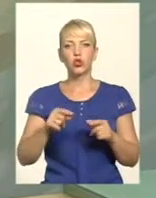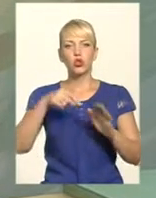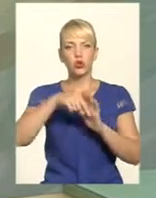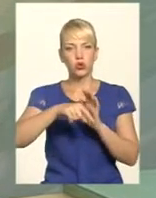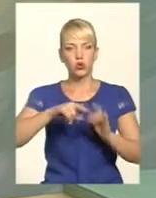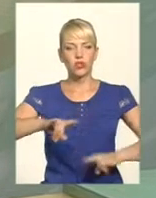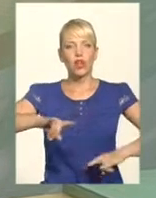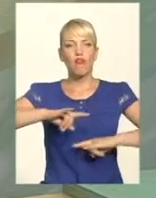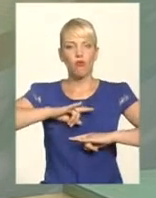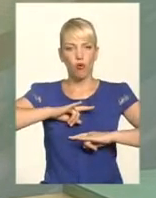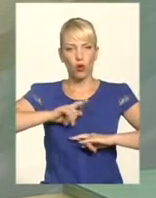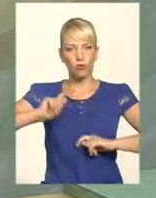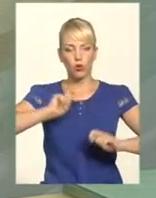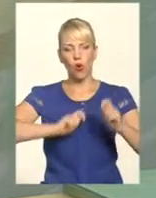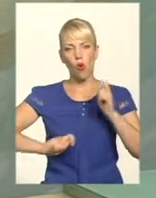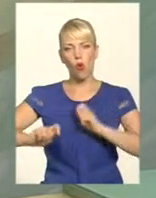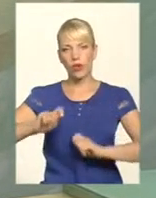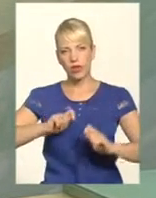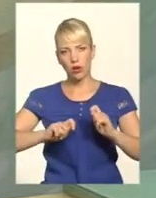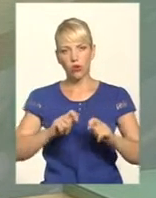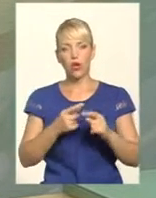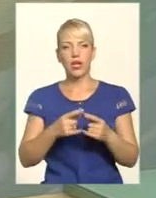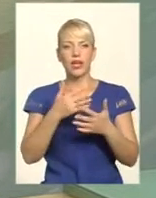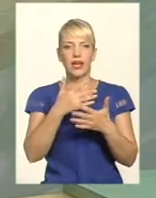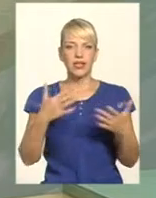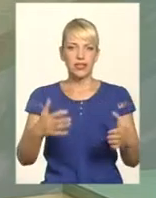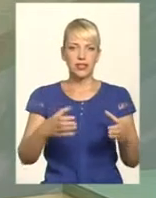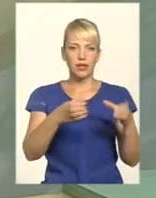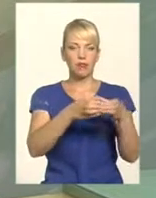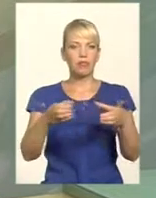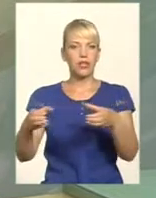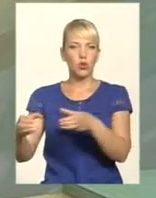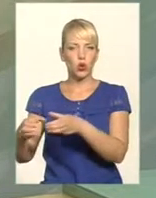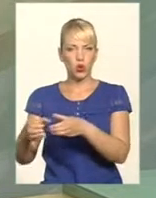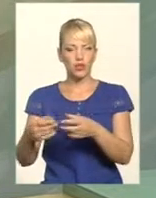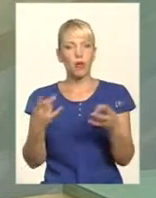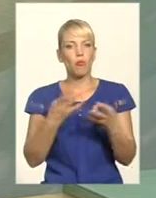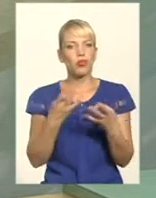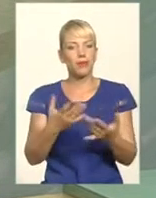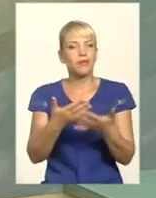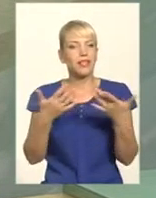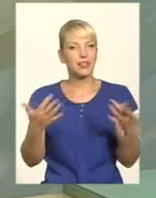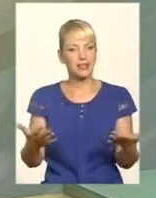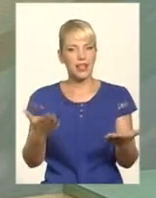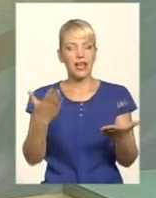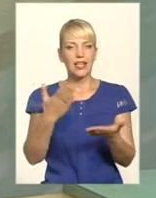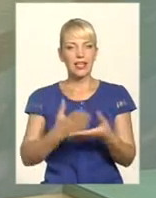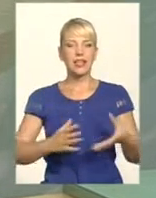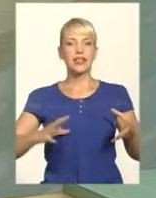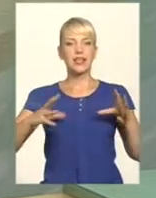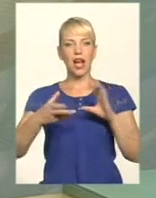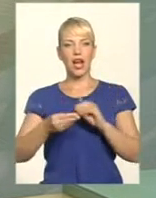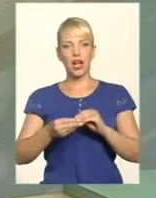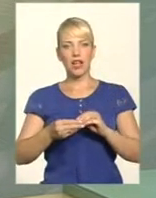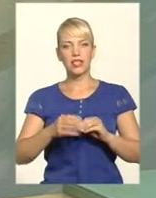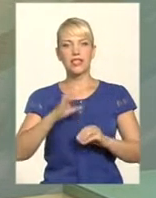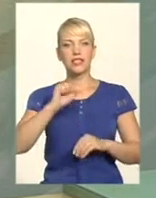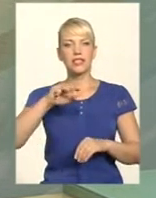одягу, він різним частинам і підрозділам потрібний різний. Є загально статутна форма,